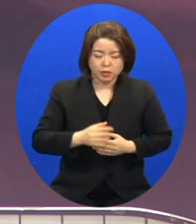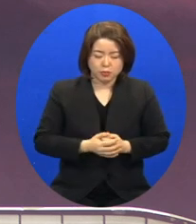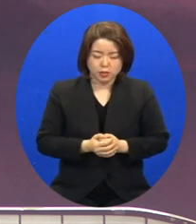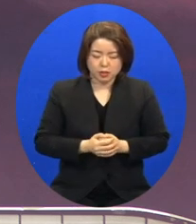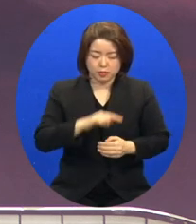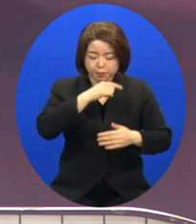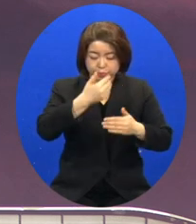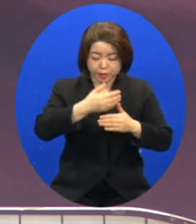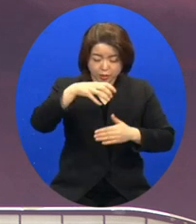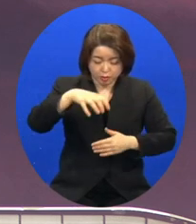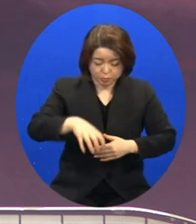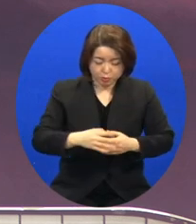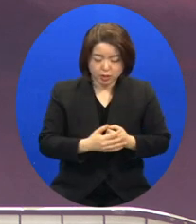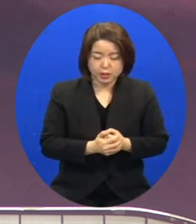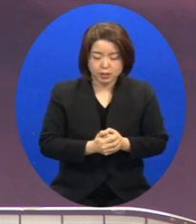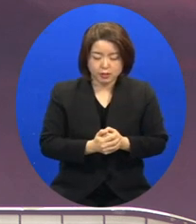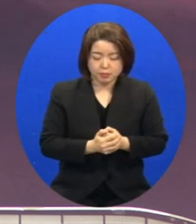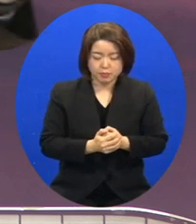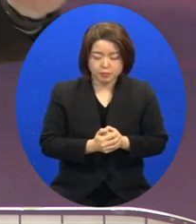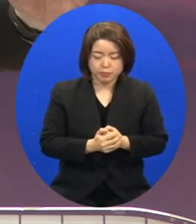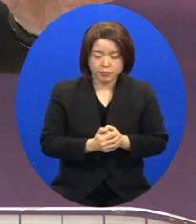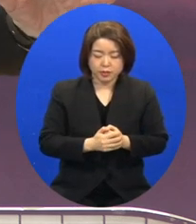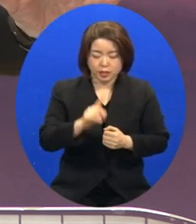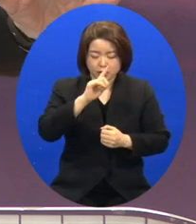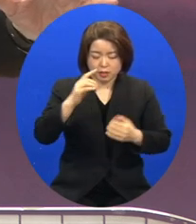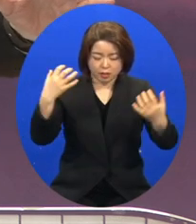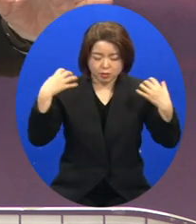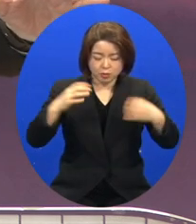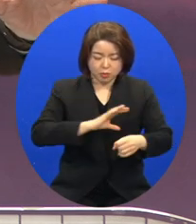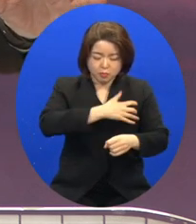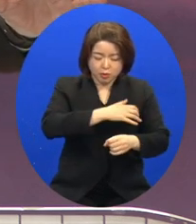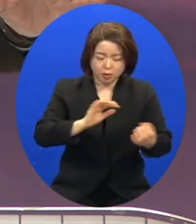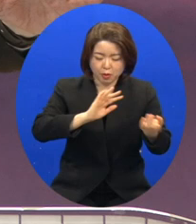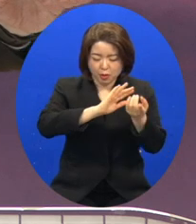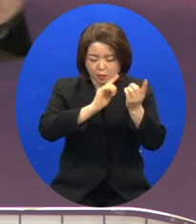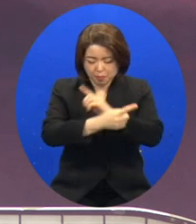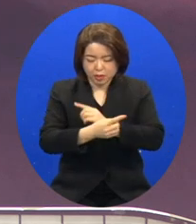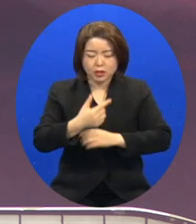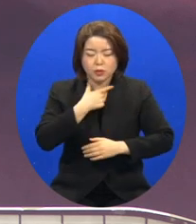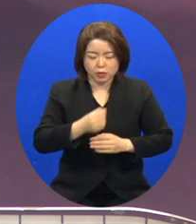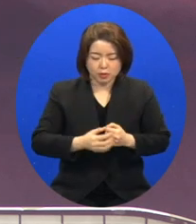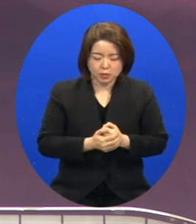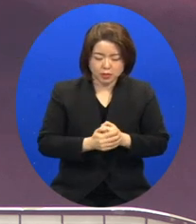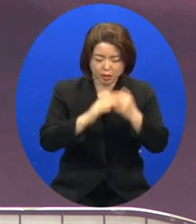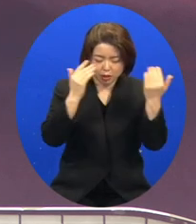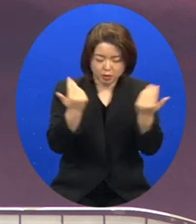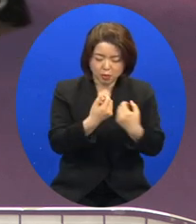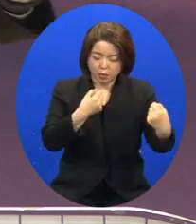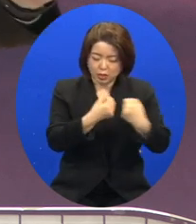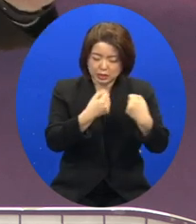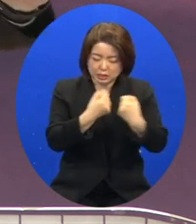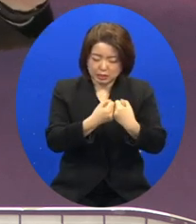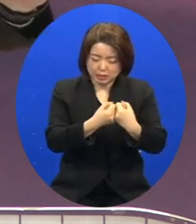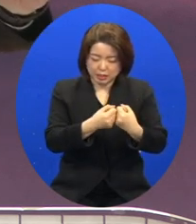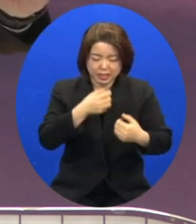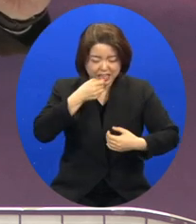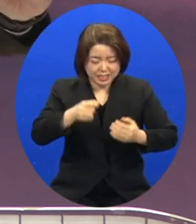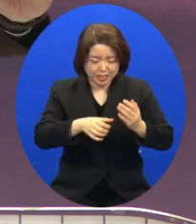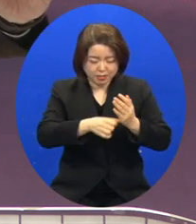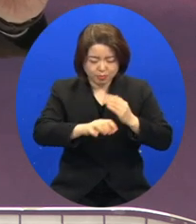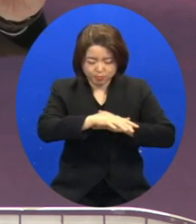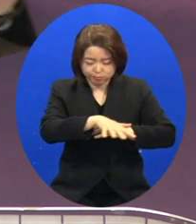북한의 북한에는 정권의 변화가 일어나기 원하는 모든 전쟁 무기가 다 사라지게 되기를